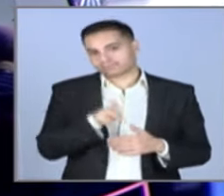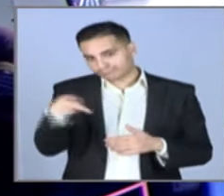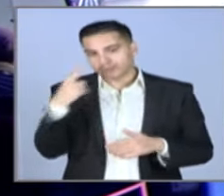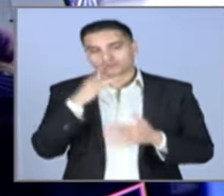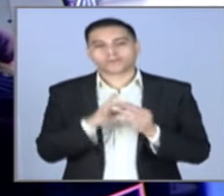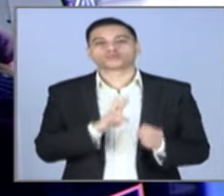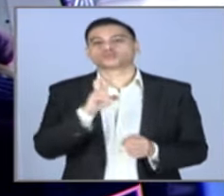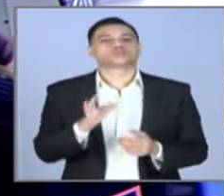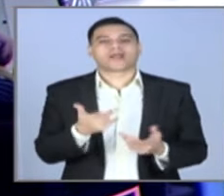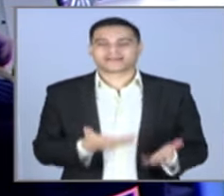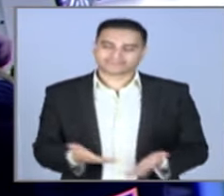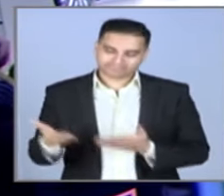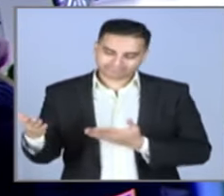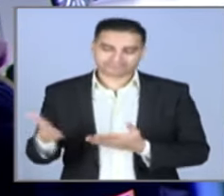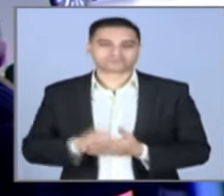إيه.